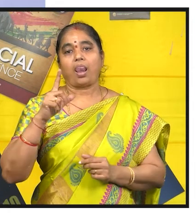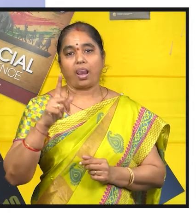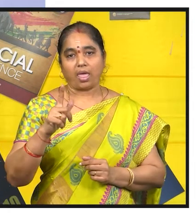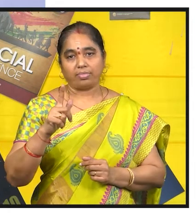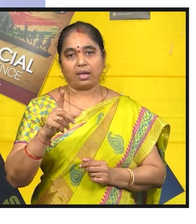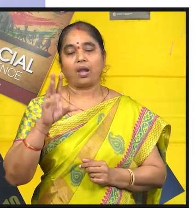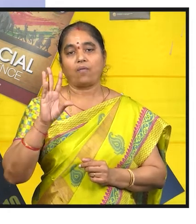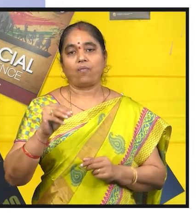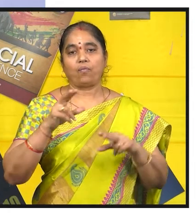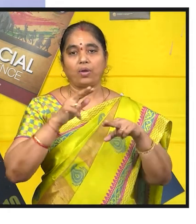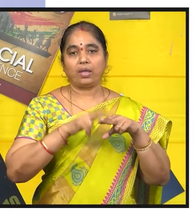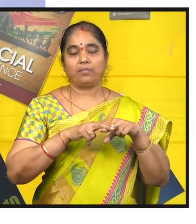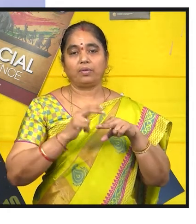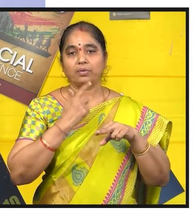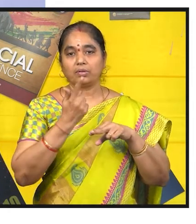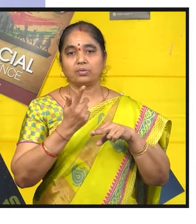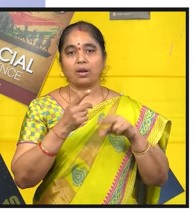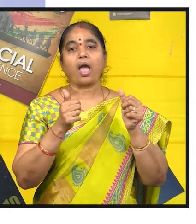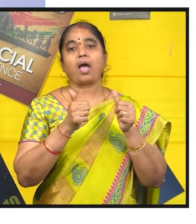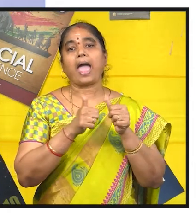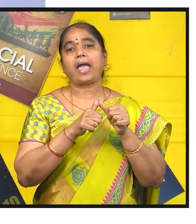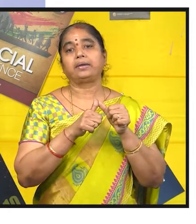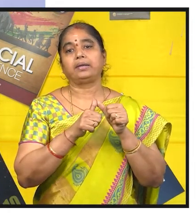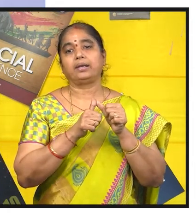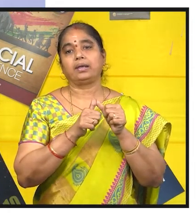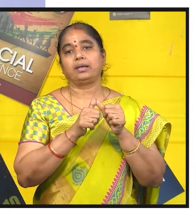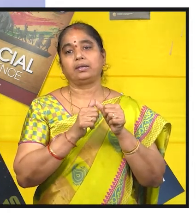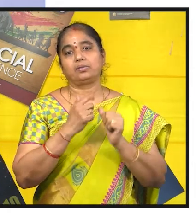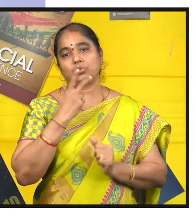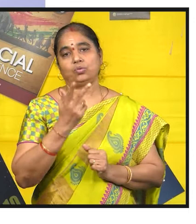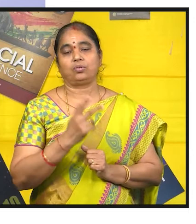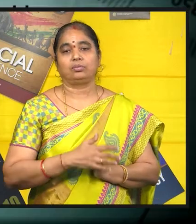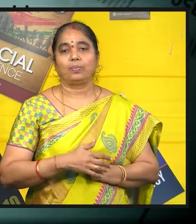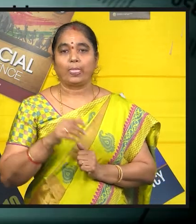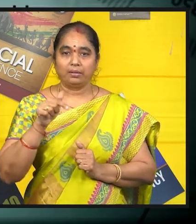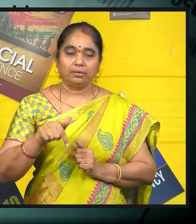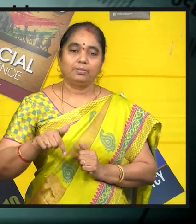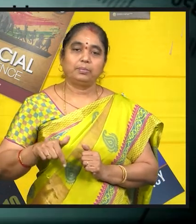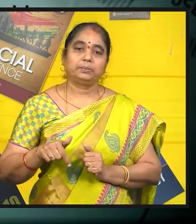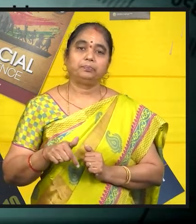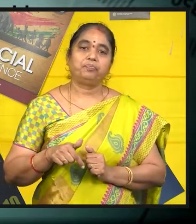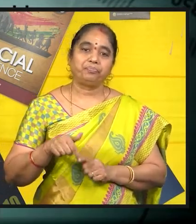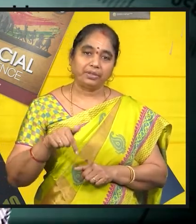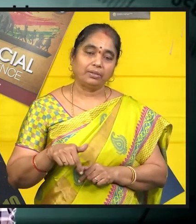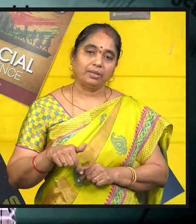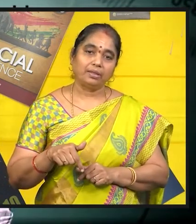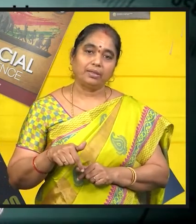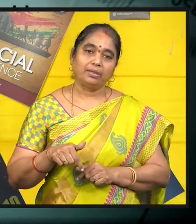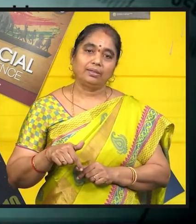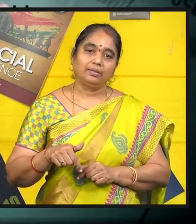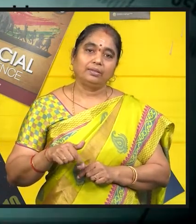லாந்தனைடு அப்படி நம்ம சொல்கிறோம், 5F நம்ம என்னன்னு சொல்ல போகிறோம்னு சொன்னால், ஆக்டினைடு என்று நம்ம அழைக்கப் போகிறோம். சரி, இப்போ